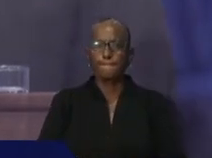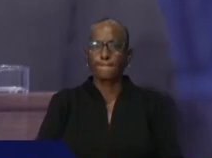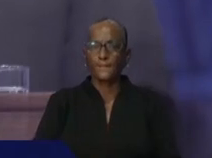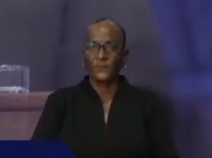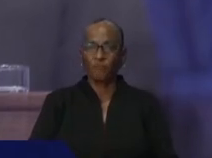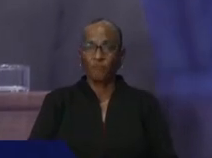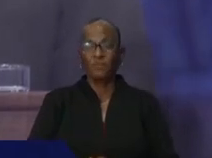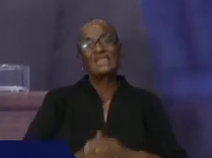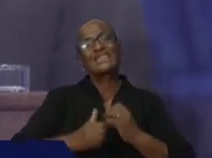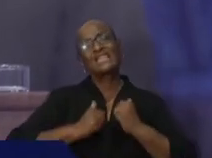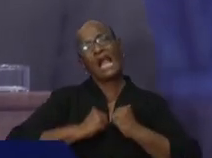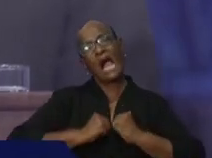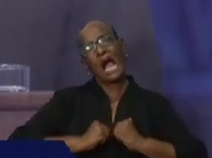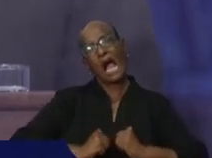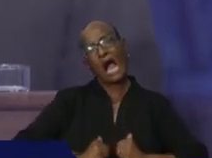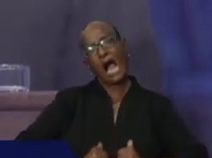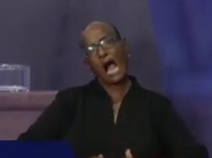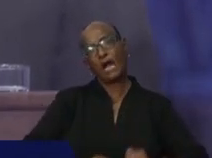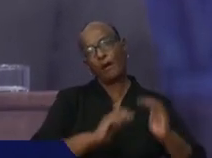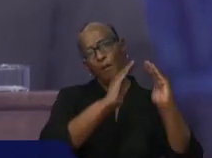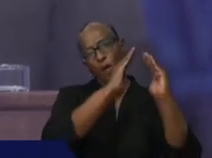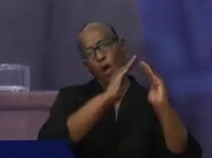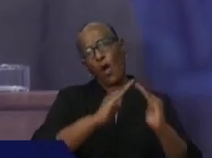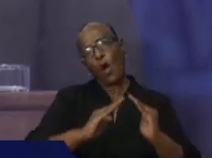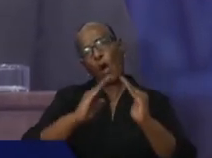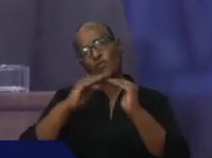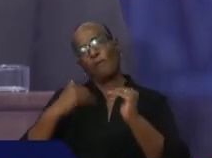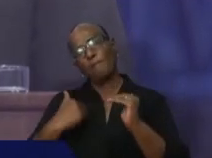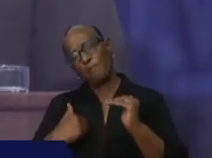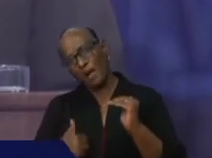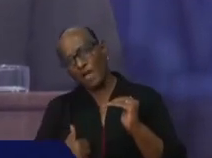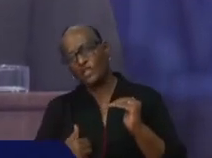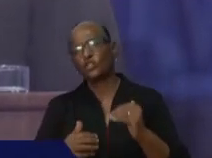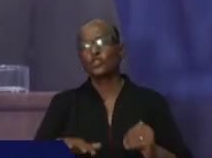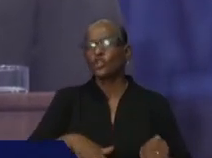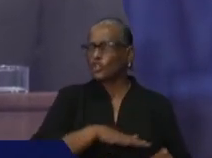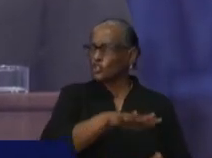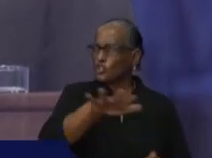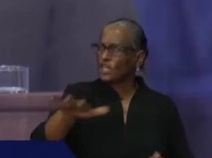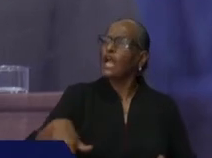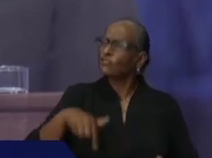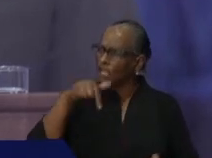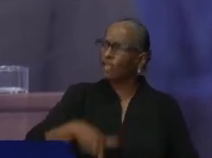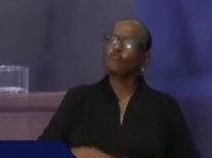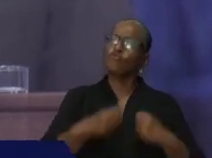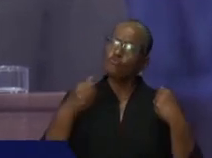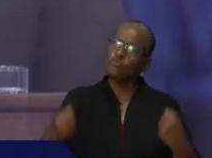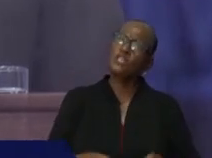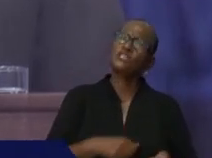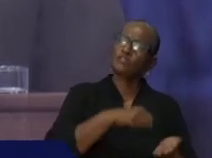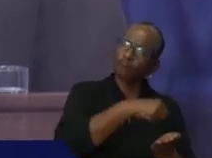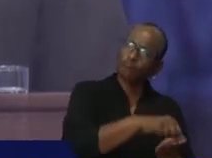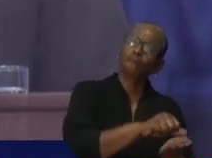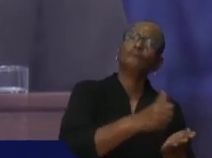De arme huishoudens, daar is het ministerie van Sociale Zaken mee bezig om dat te finaliseren. Namelijk dat van